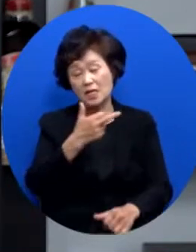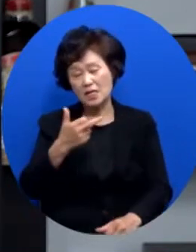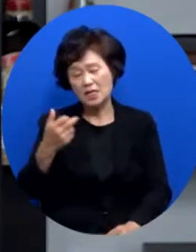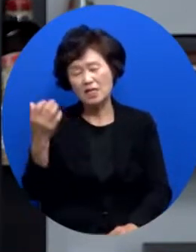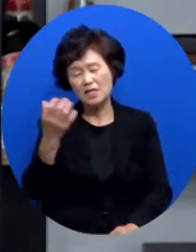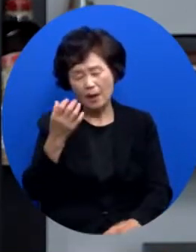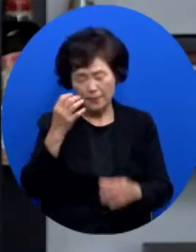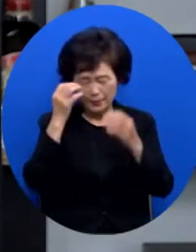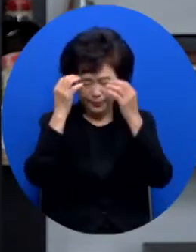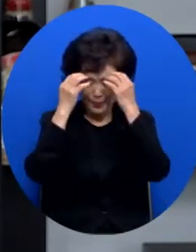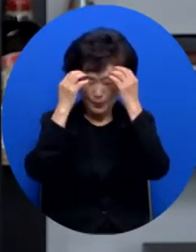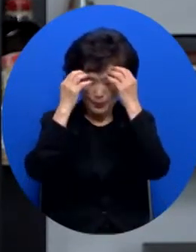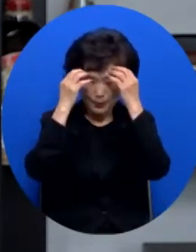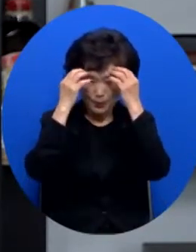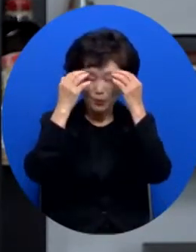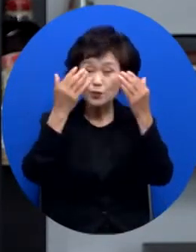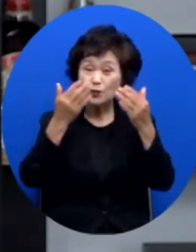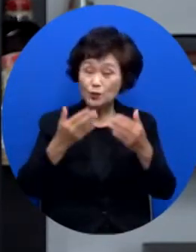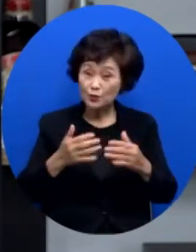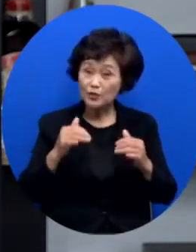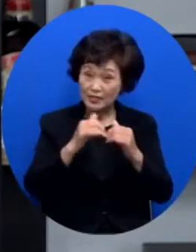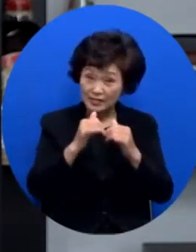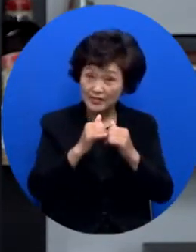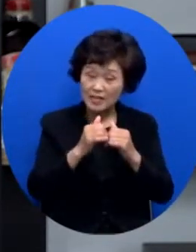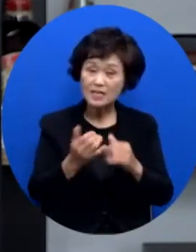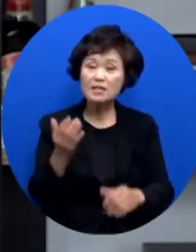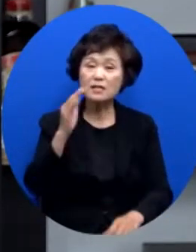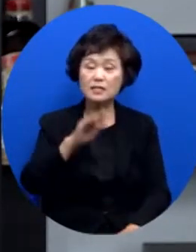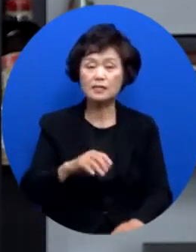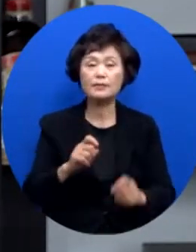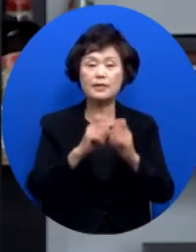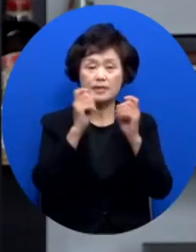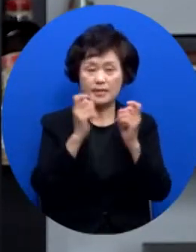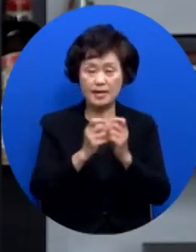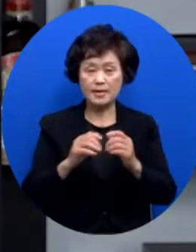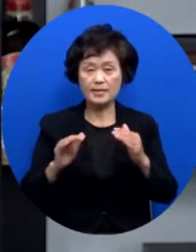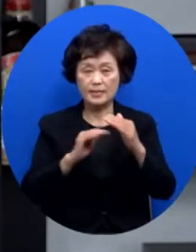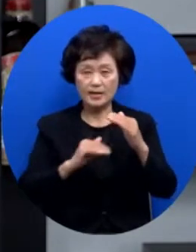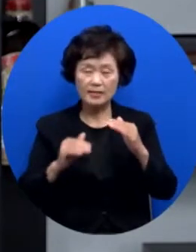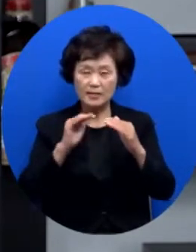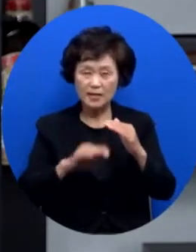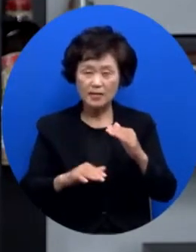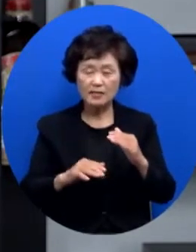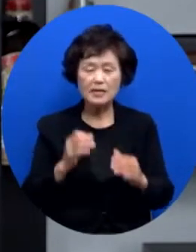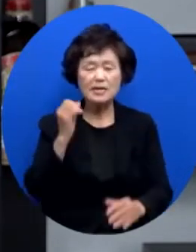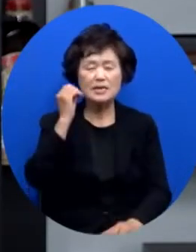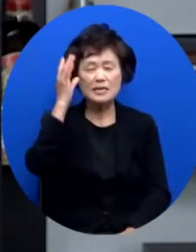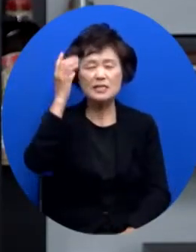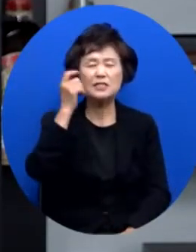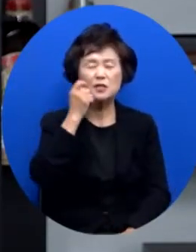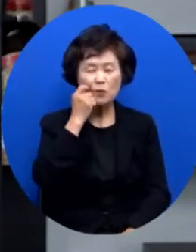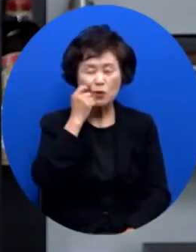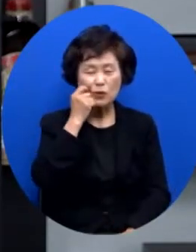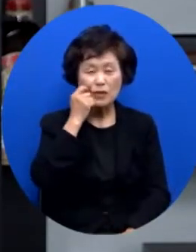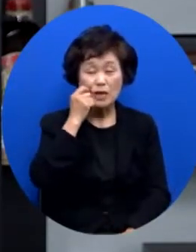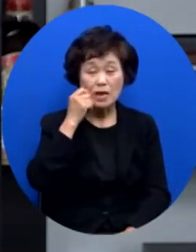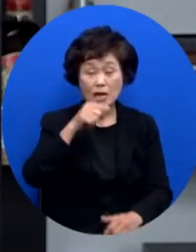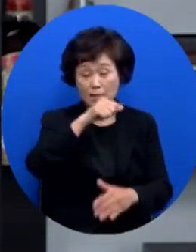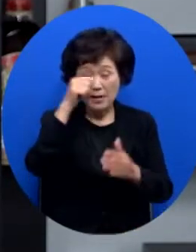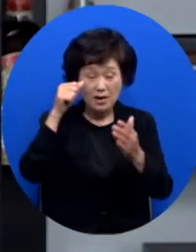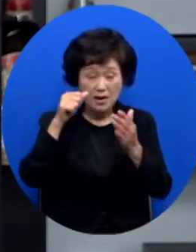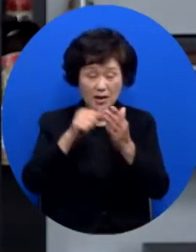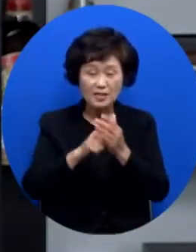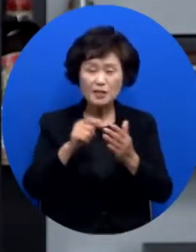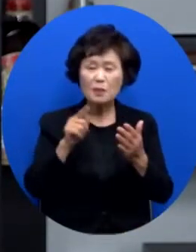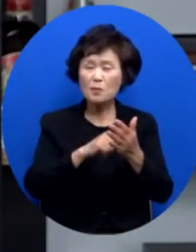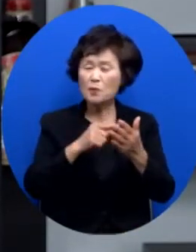그러한 전쟁이 있지만, 저 개인과 우리 가정에는 정말 씻을 수 없는, 평생 보상받을 수 없는